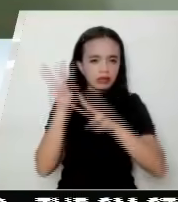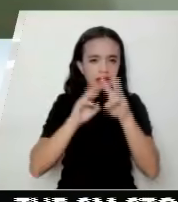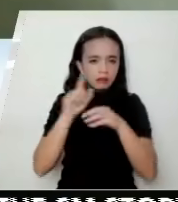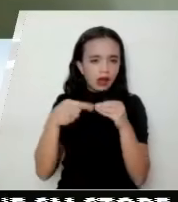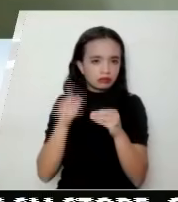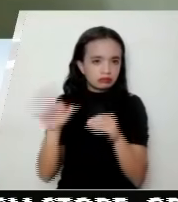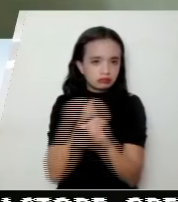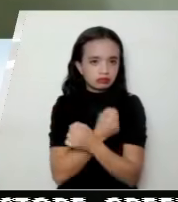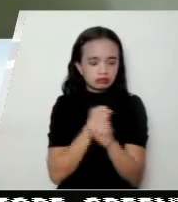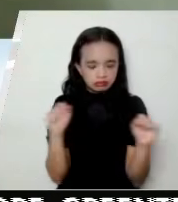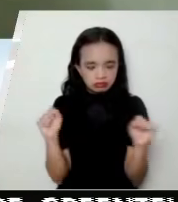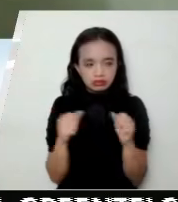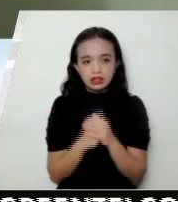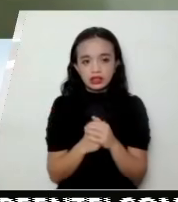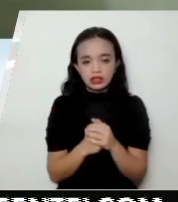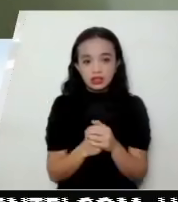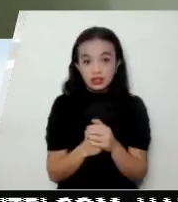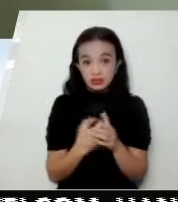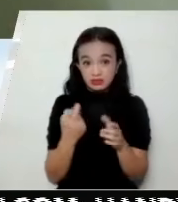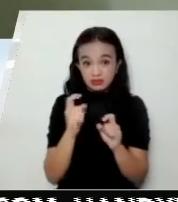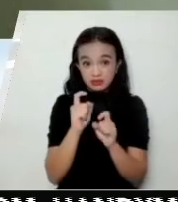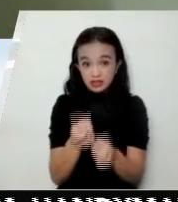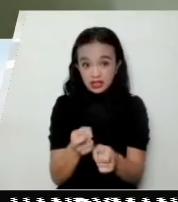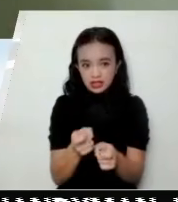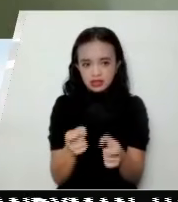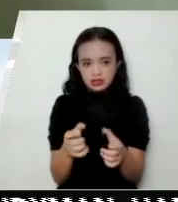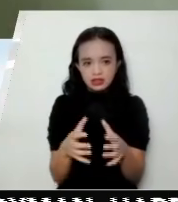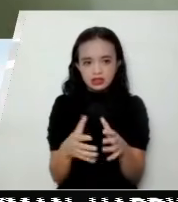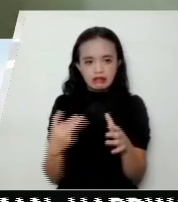The price is really that much, you know, that big,